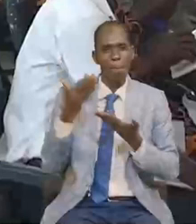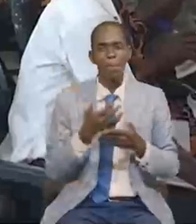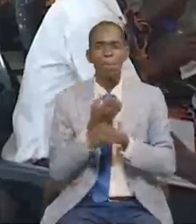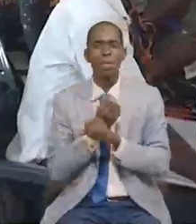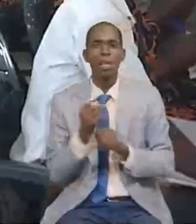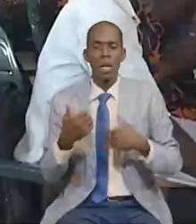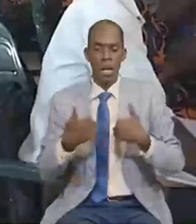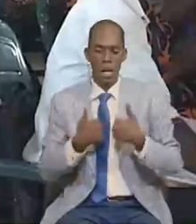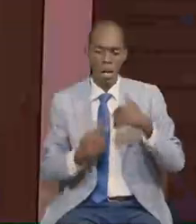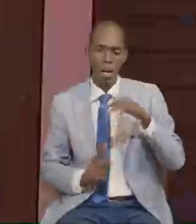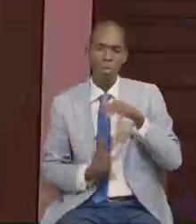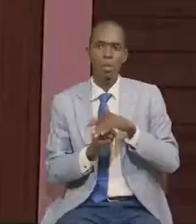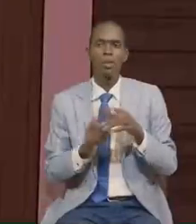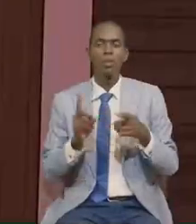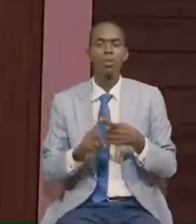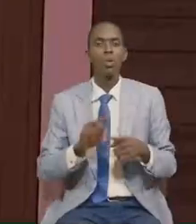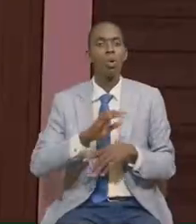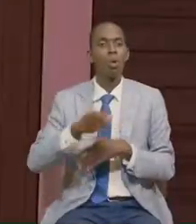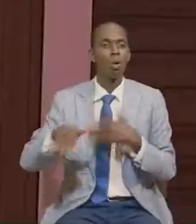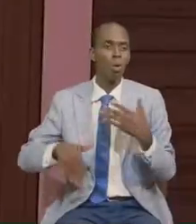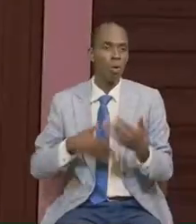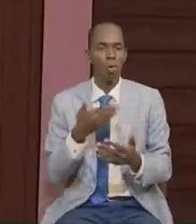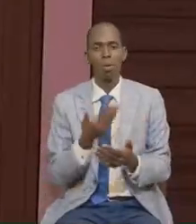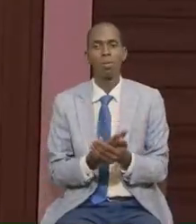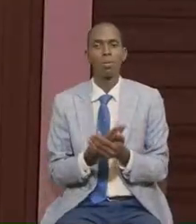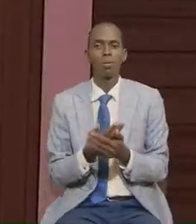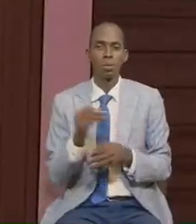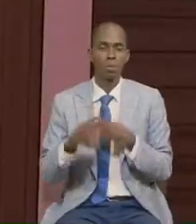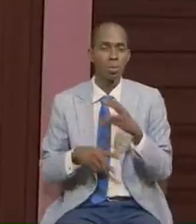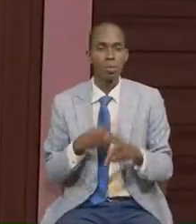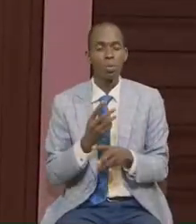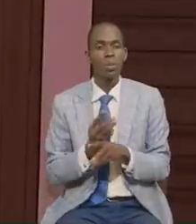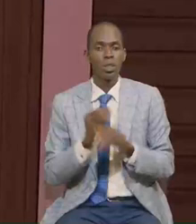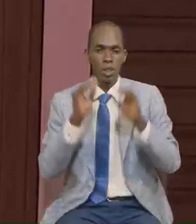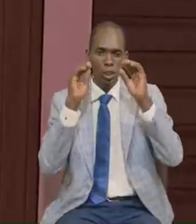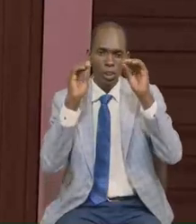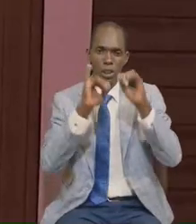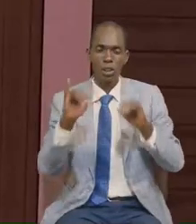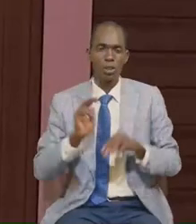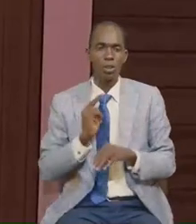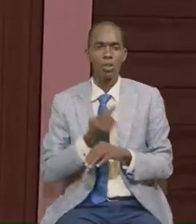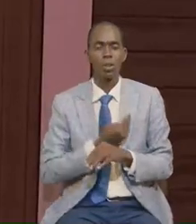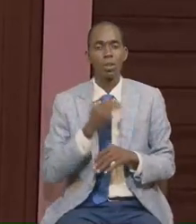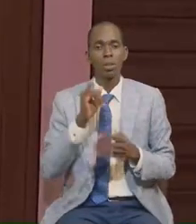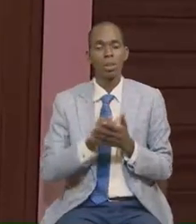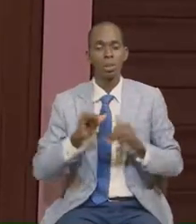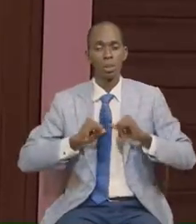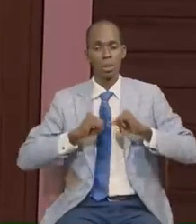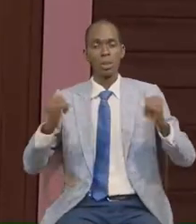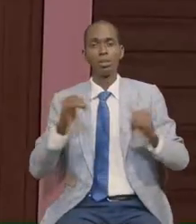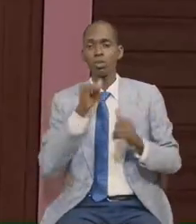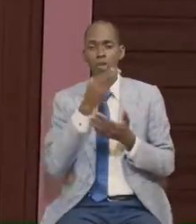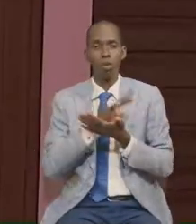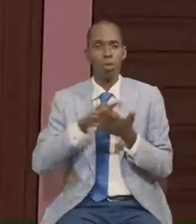a été manifesté pour les bonnes oeuvres et nos enseigne à renoncé à l'impiété et au